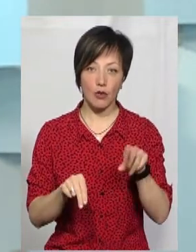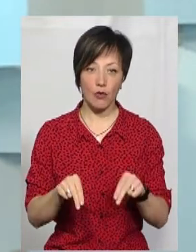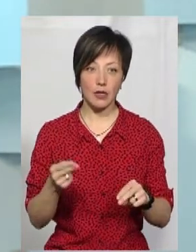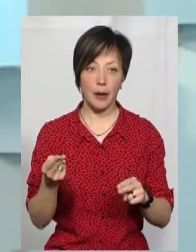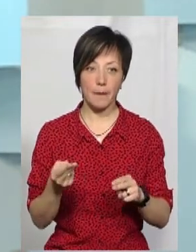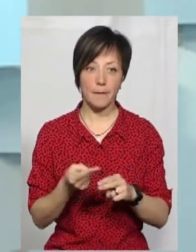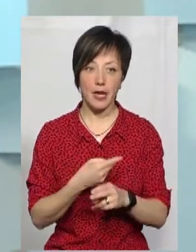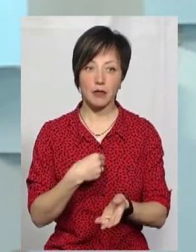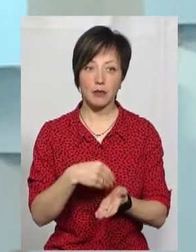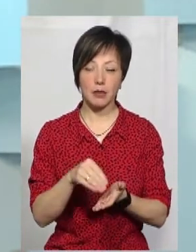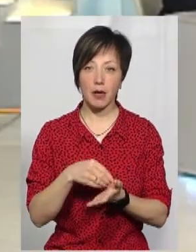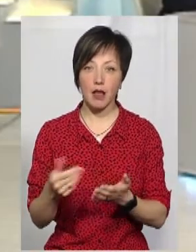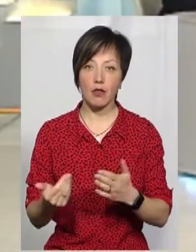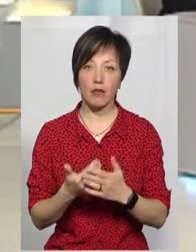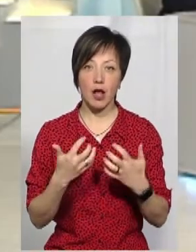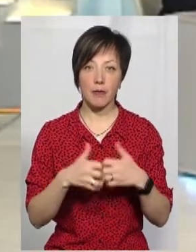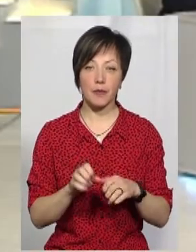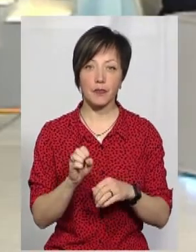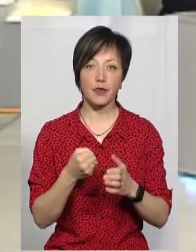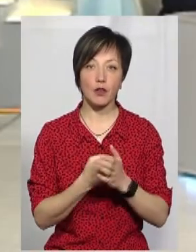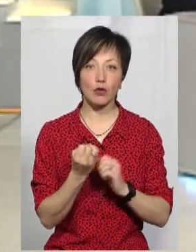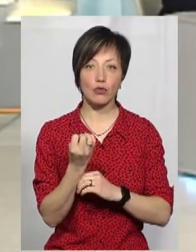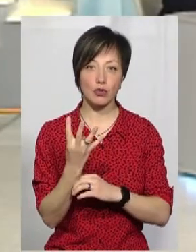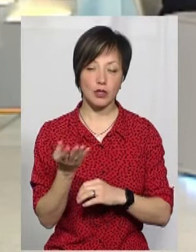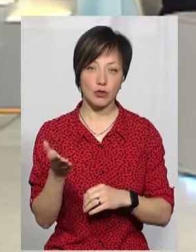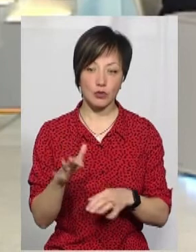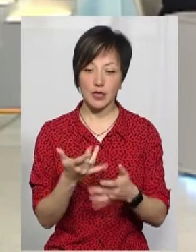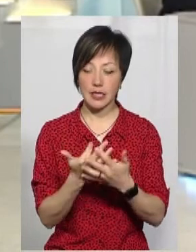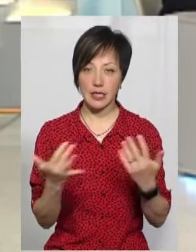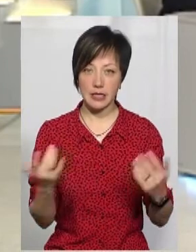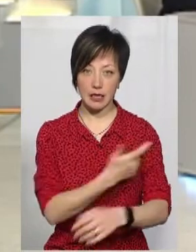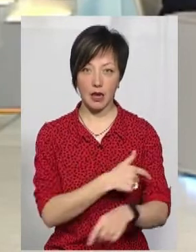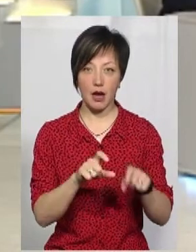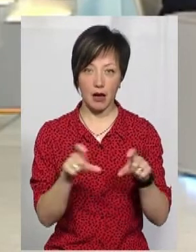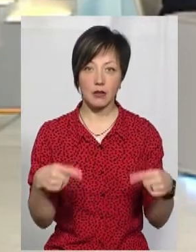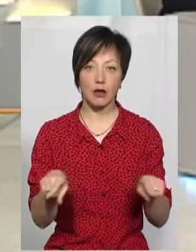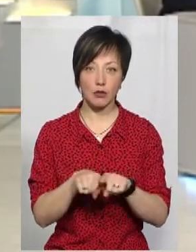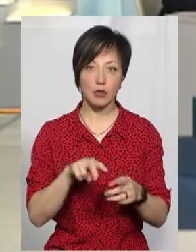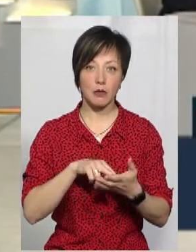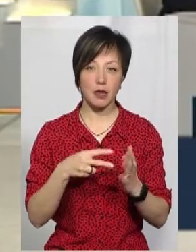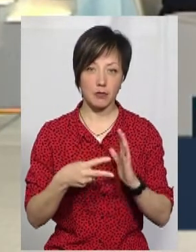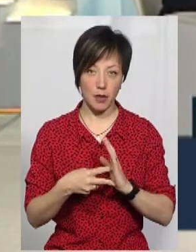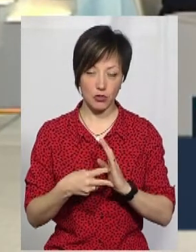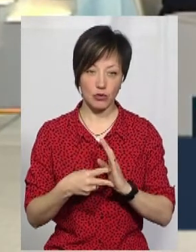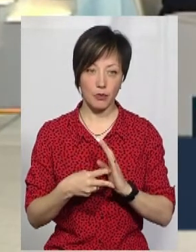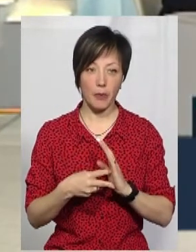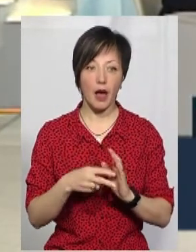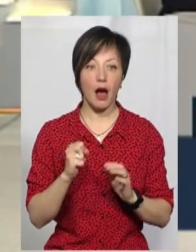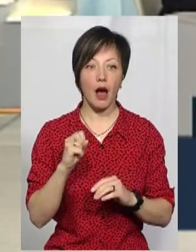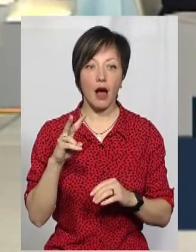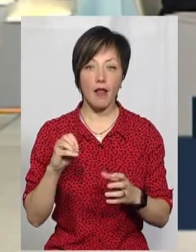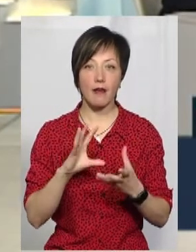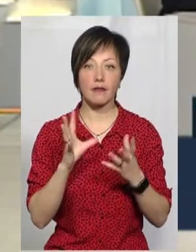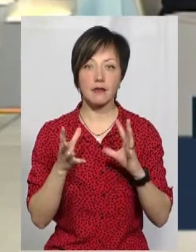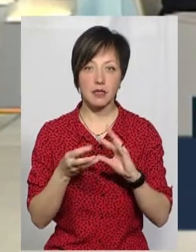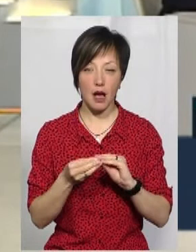без купівлі, придбання нових апаратів, це є до 14 одиниць з різних лікарень, тому що це також передбачено планом перепрофілювання. Але в